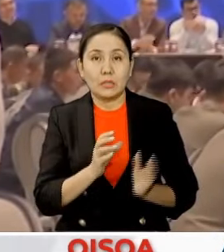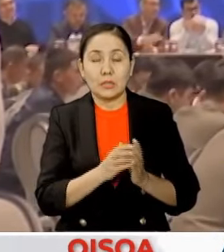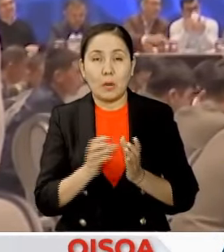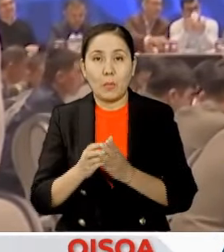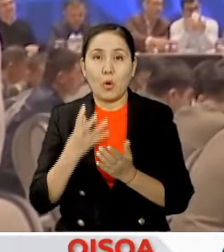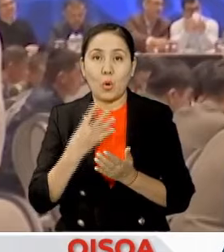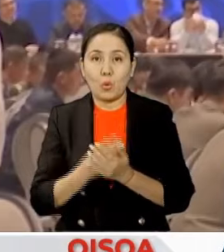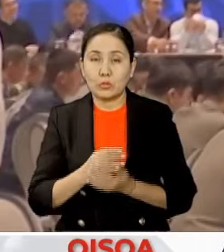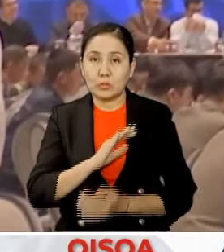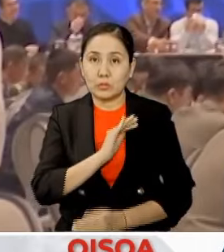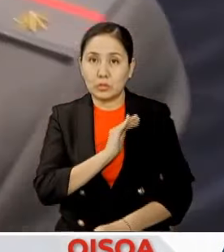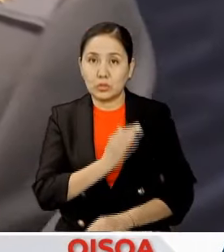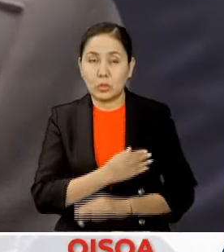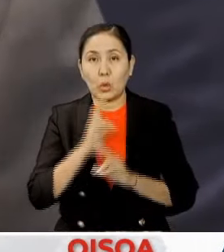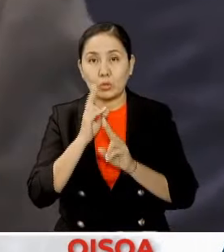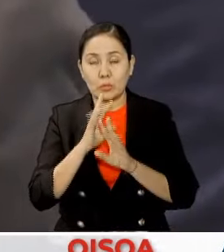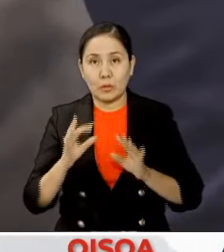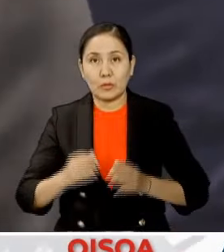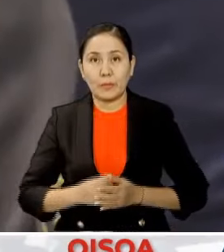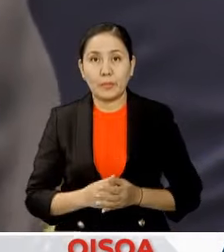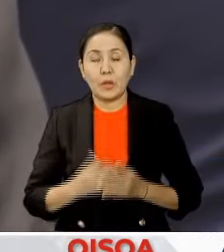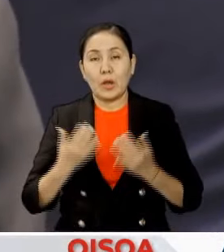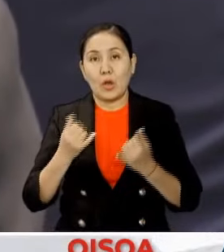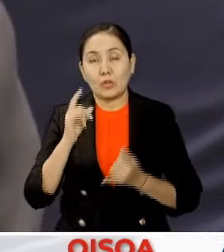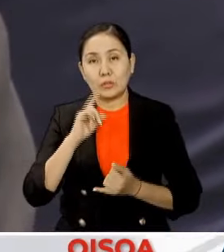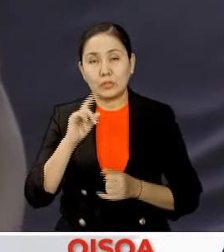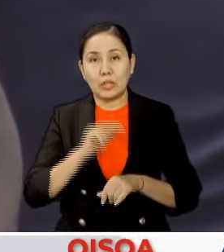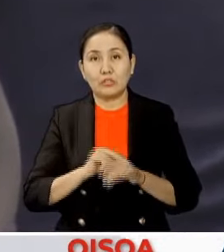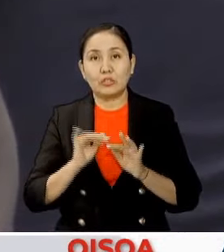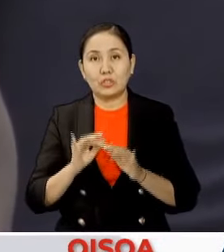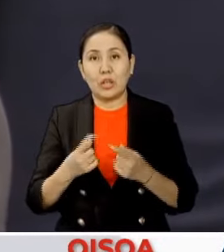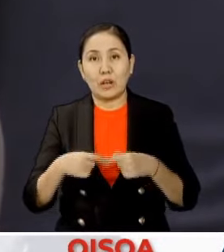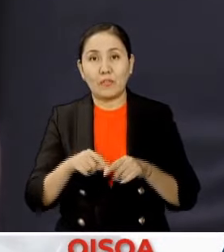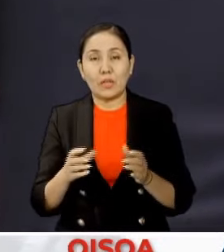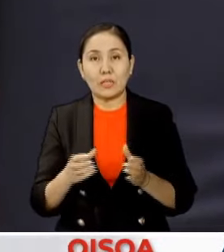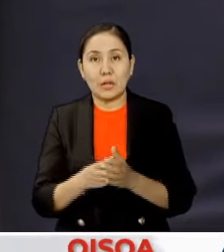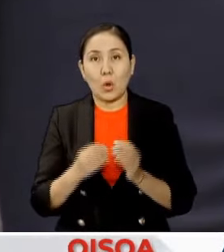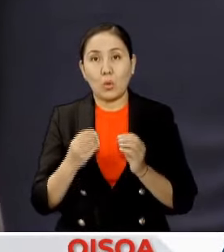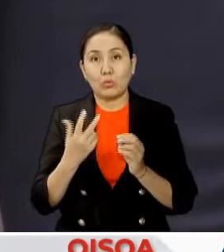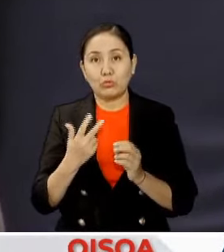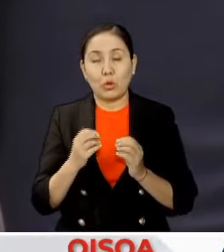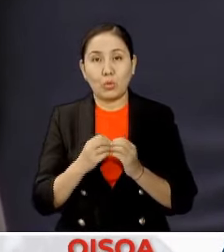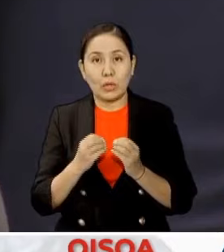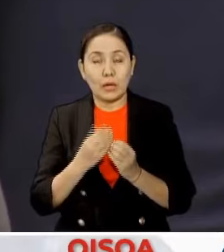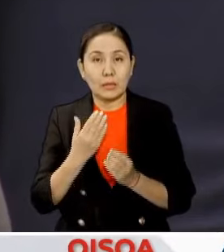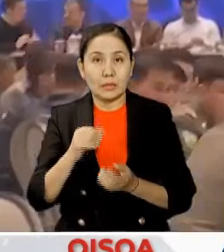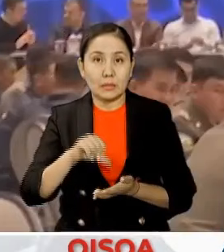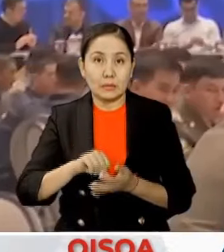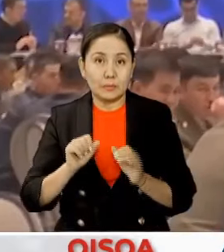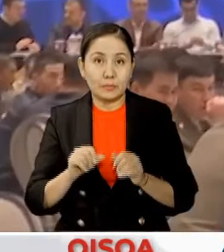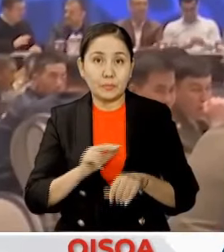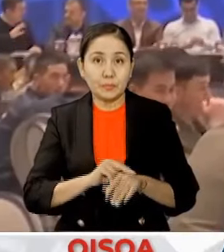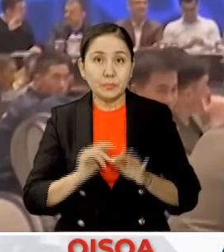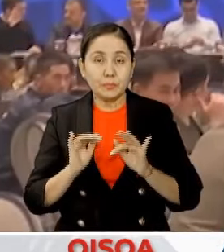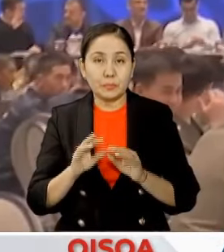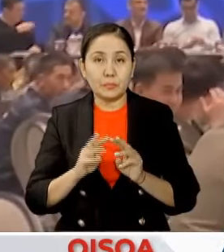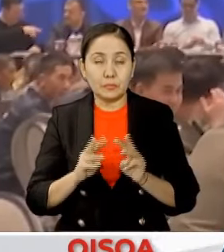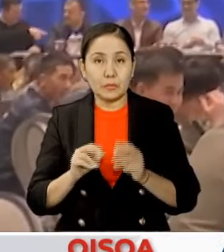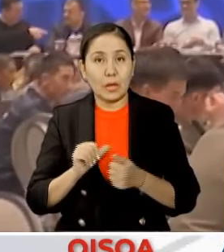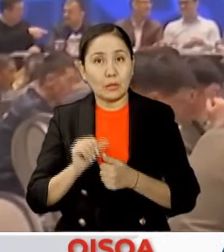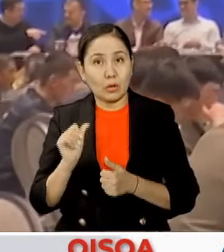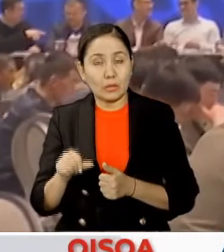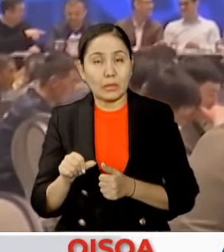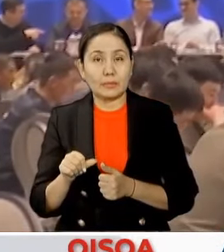har tomonlama kuchli ekanligini ko'rsatmoqda. Hozircha Ichki ishlar vazirligi jamoasi kuchli 10 talikda mavjud deb aytsak bo'ladi. Ichki ishlar vazirligining